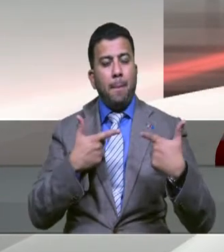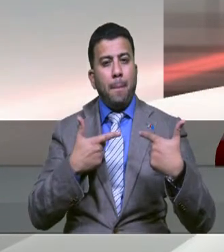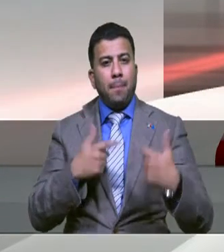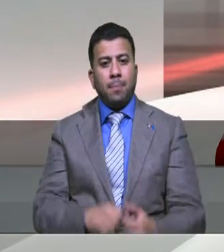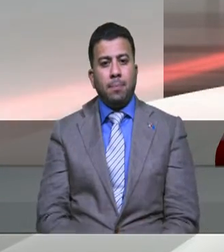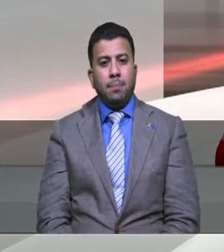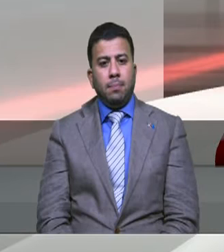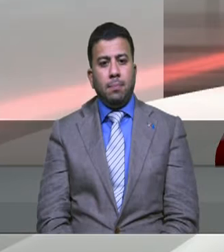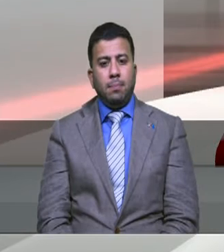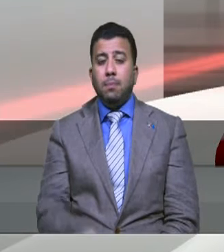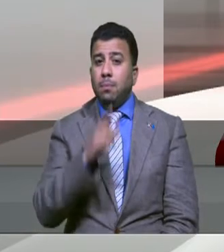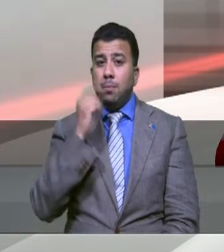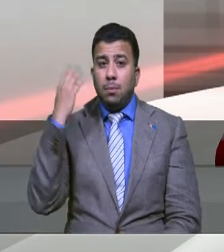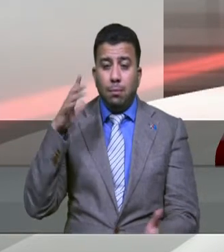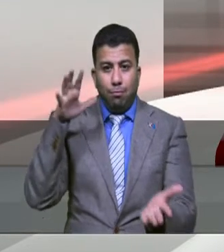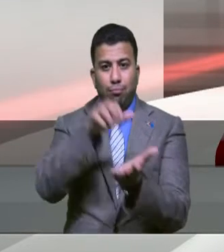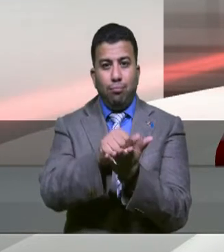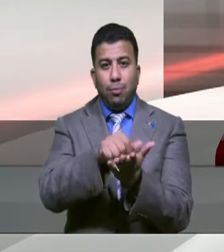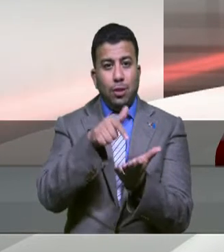وكان الأمريكان نزلوا الشارجة،